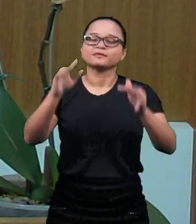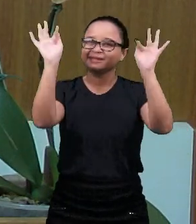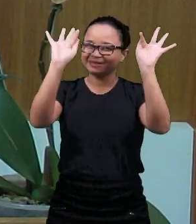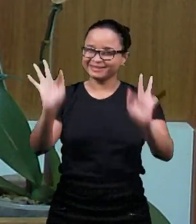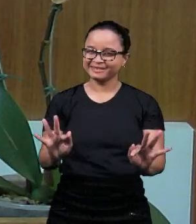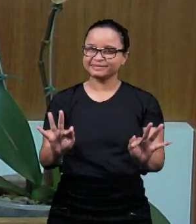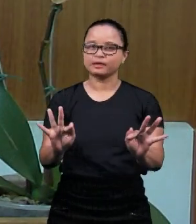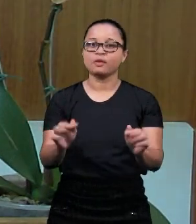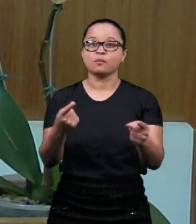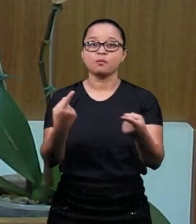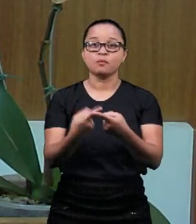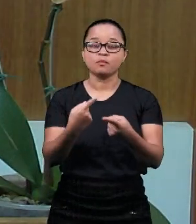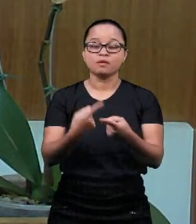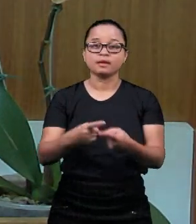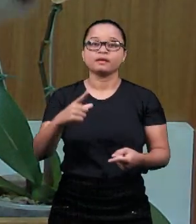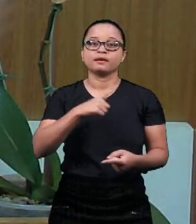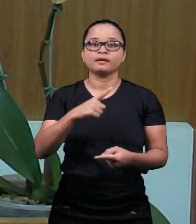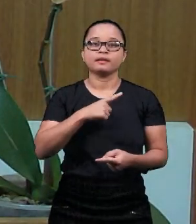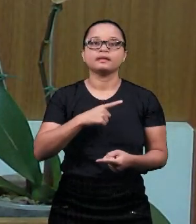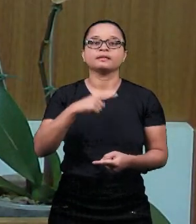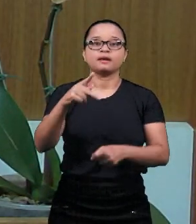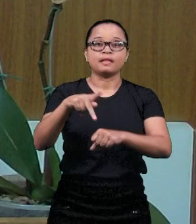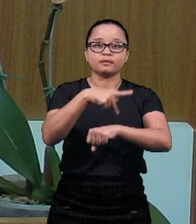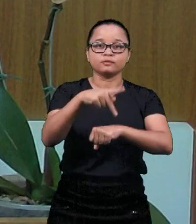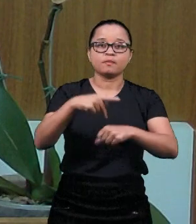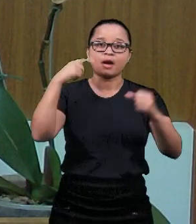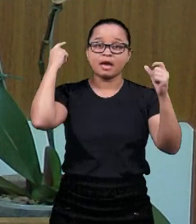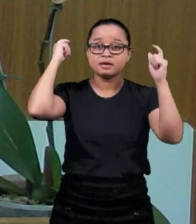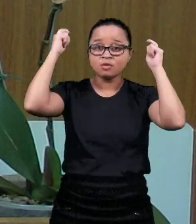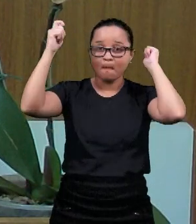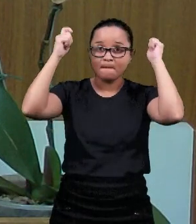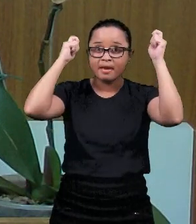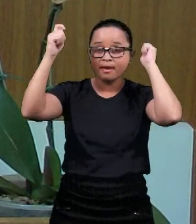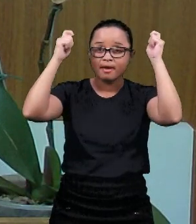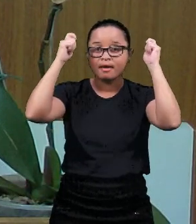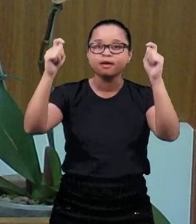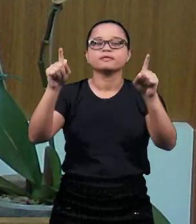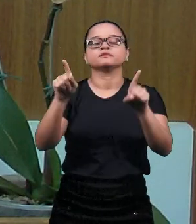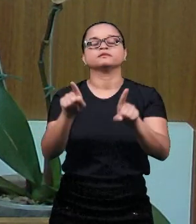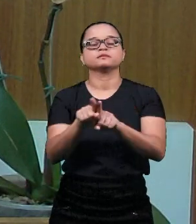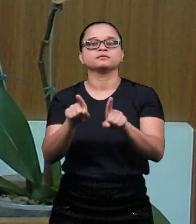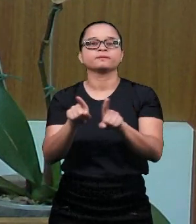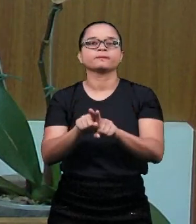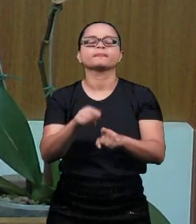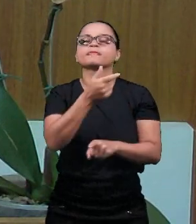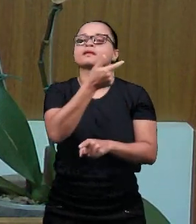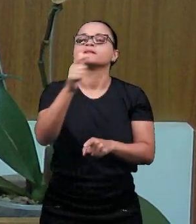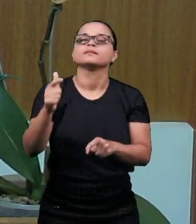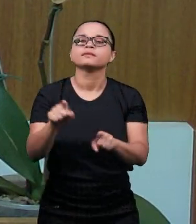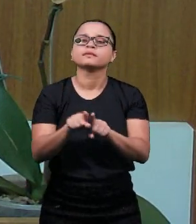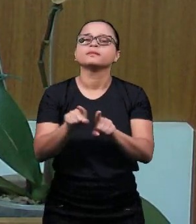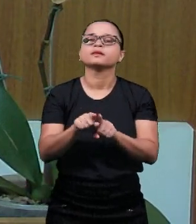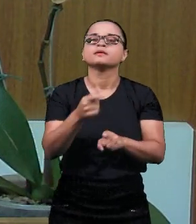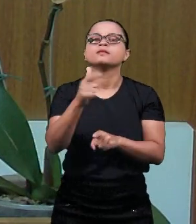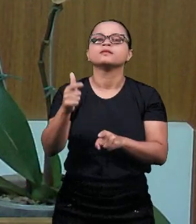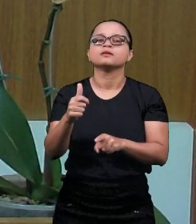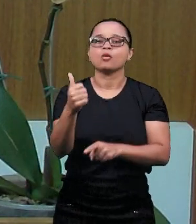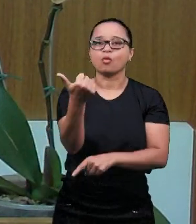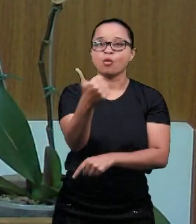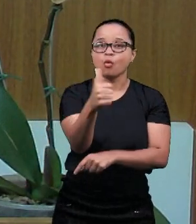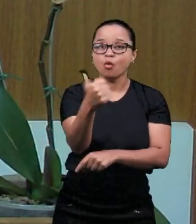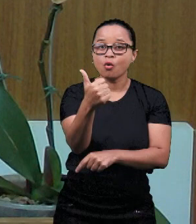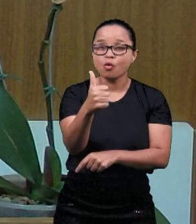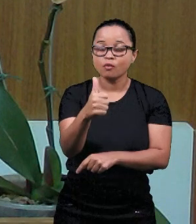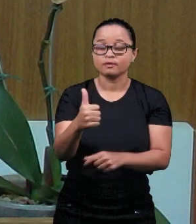le Mexique, au Mexique, une participation au Mexique, donc 11 églises qui participent au Portugal, et